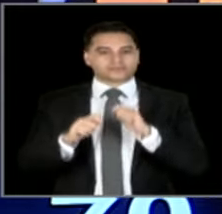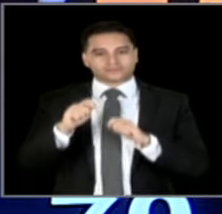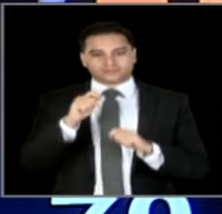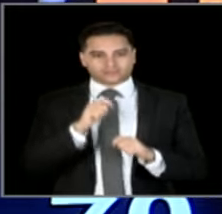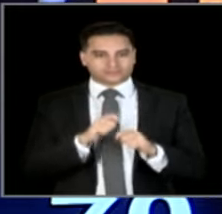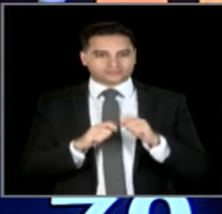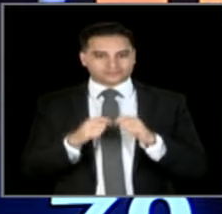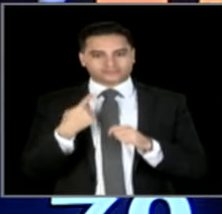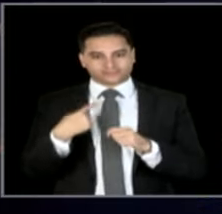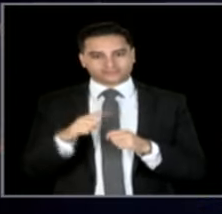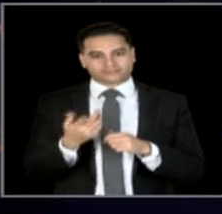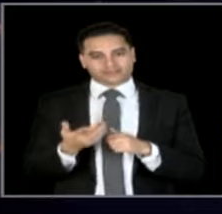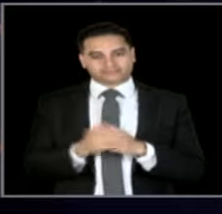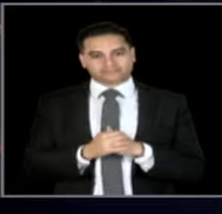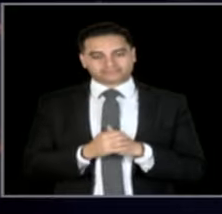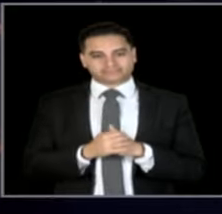الثاني.